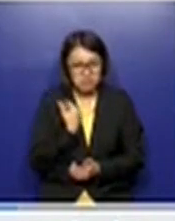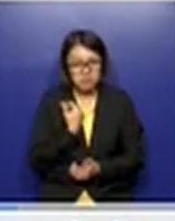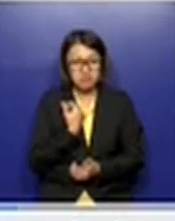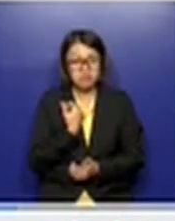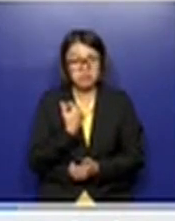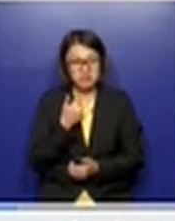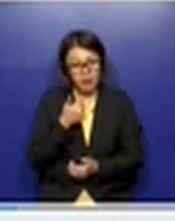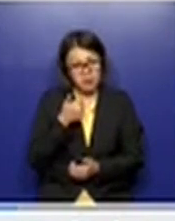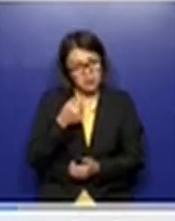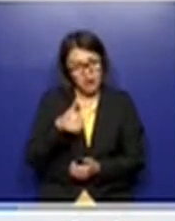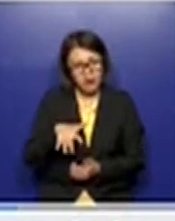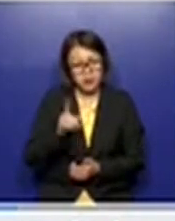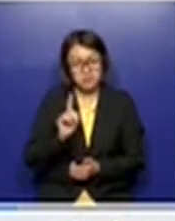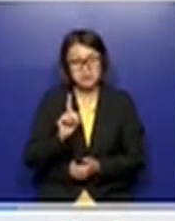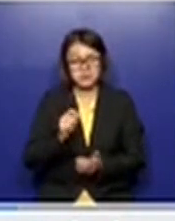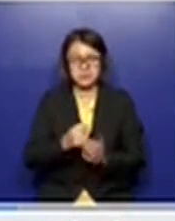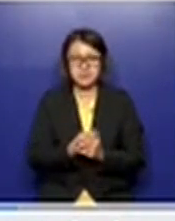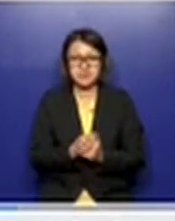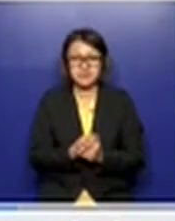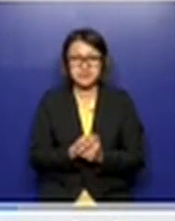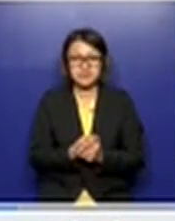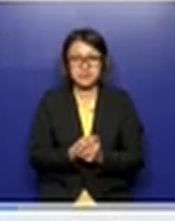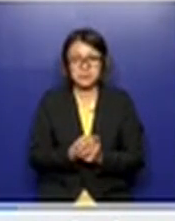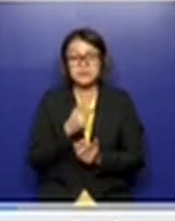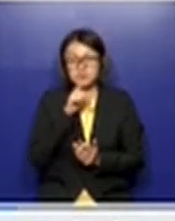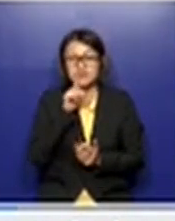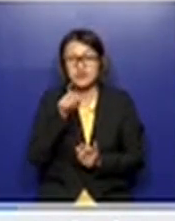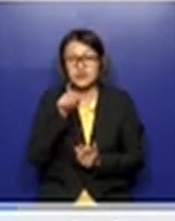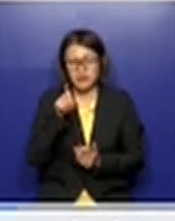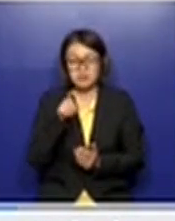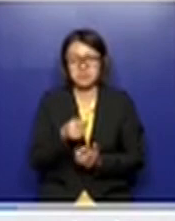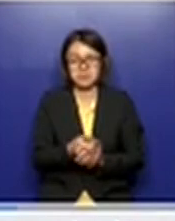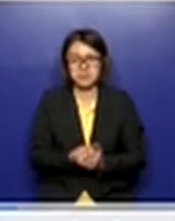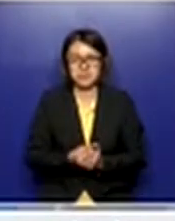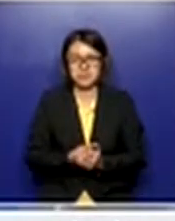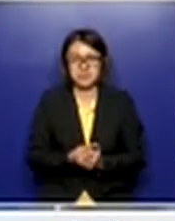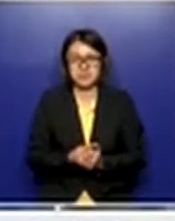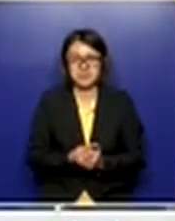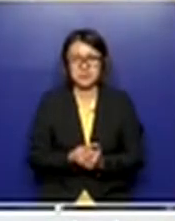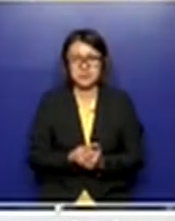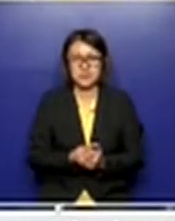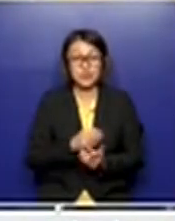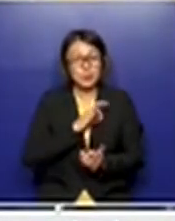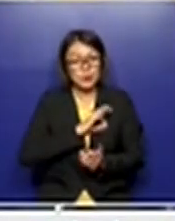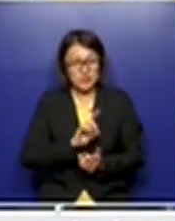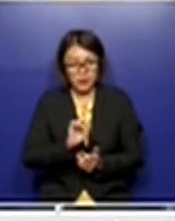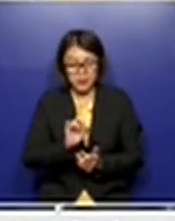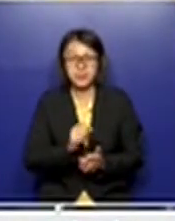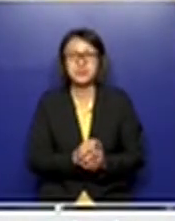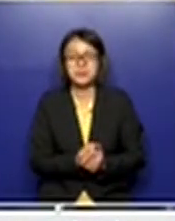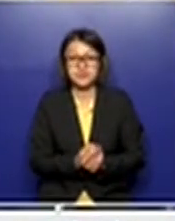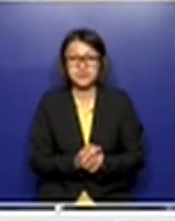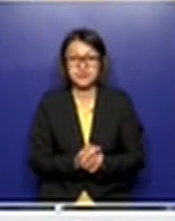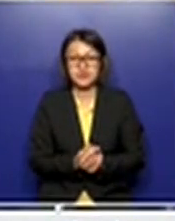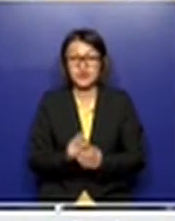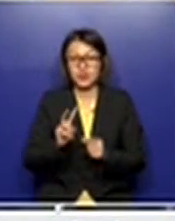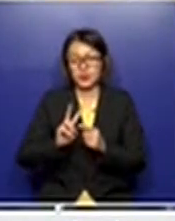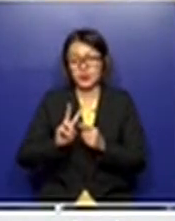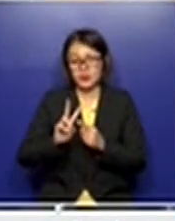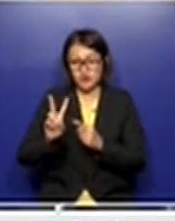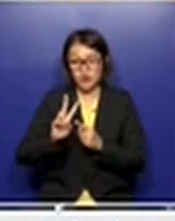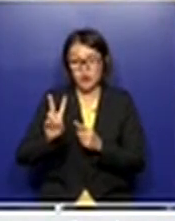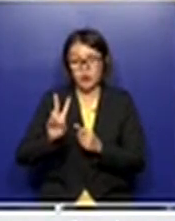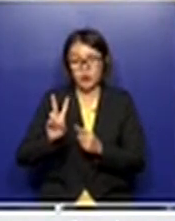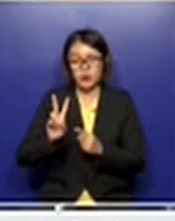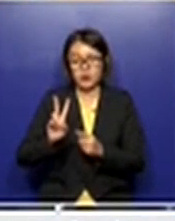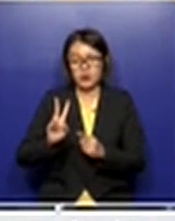ได้หรือไม่นะครับผมอยากถามจุดยืนจากคำพูดนี้กับสองทราบว่าจะมีรัฐมนตรี